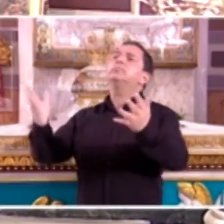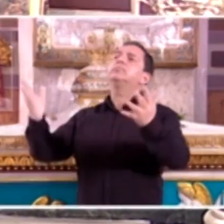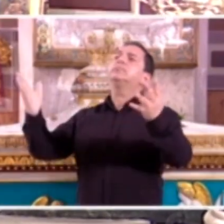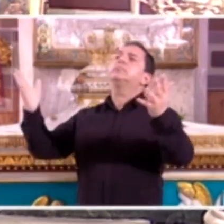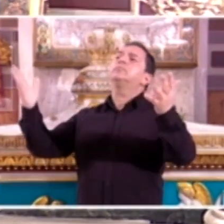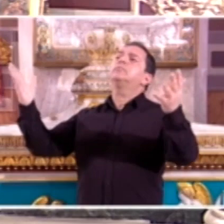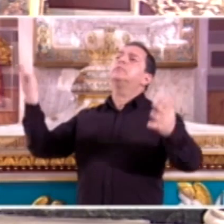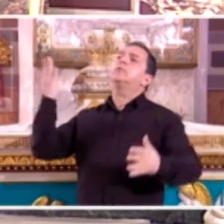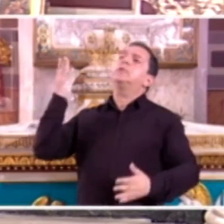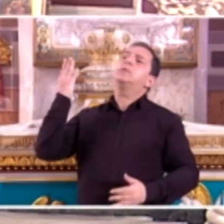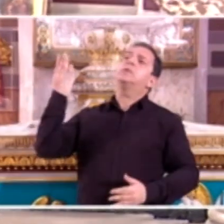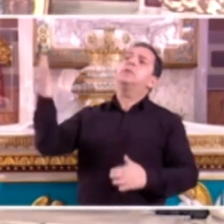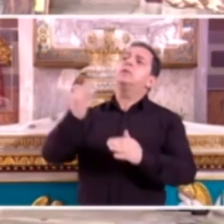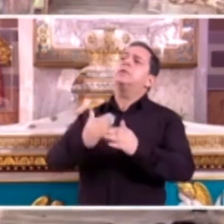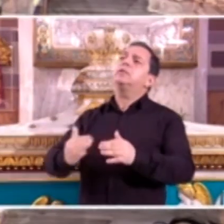Αγαπήσω σε